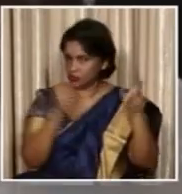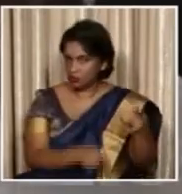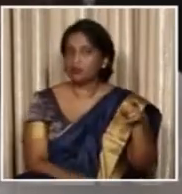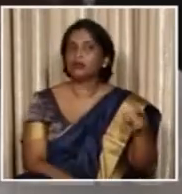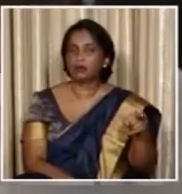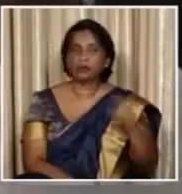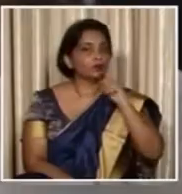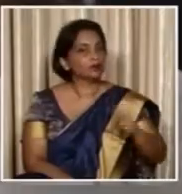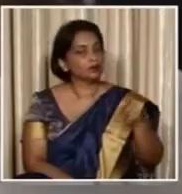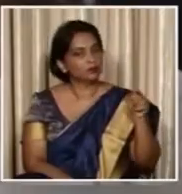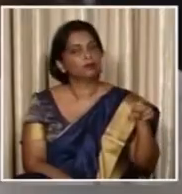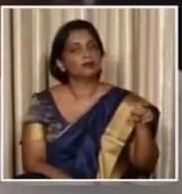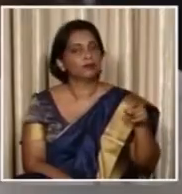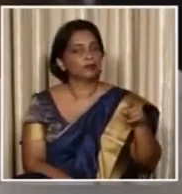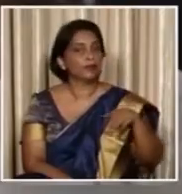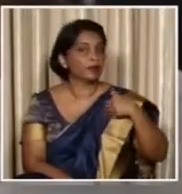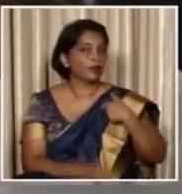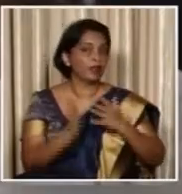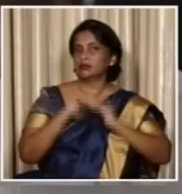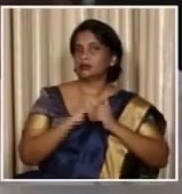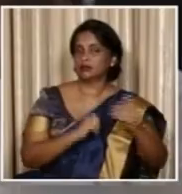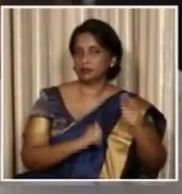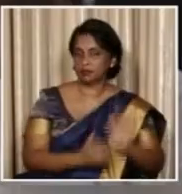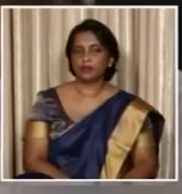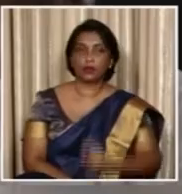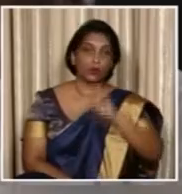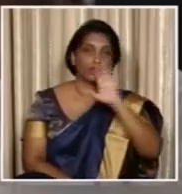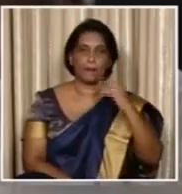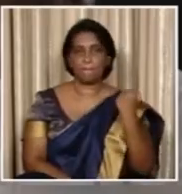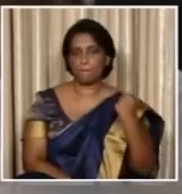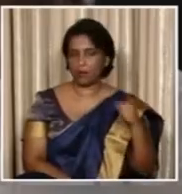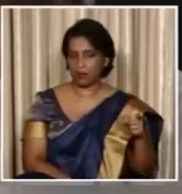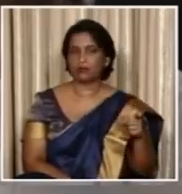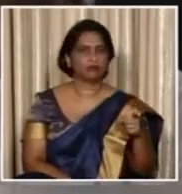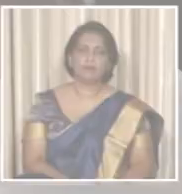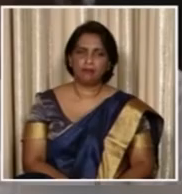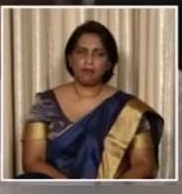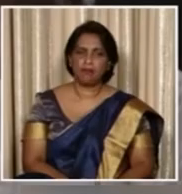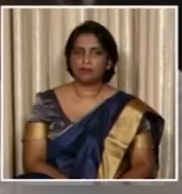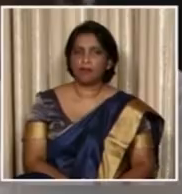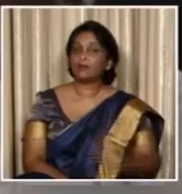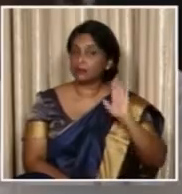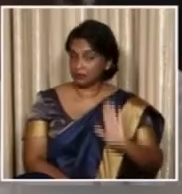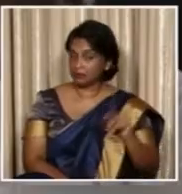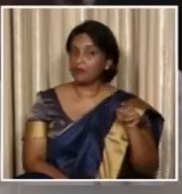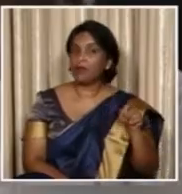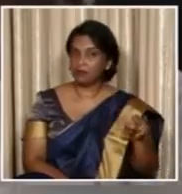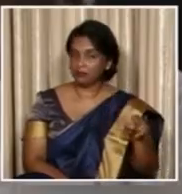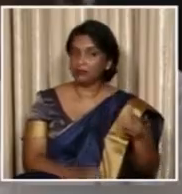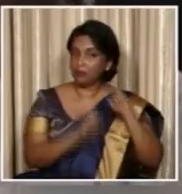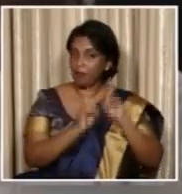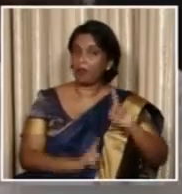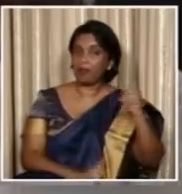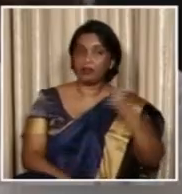ඒක ශ්‍රේෂ්ඨාධිකරණයට මූලික අයිතිවාසිකම් රටේ තිබෙන අධිකරණ බලය. ඒක ගැන අපි වාද කරන්නේ නැහැ. හැබැයි දැන් ඒ නියෝගය